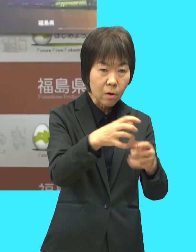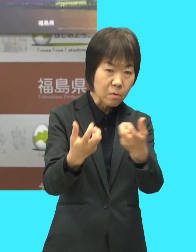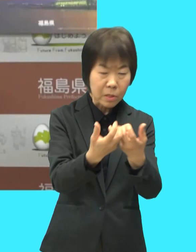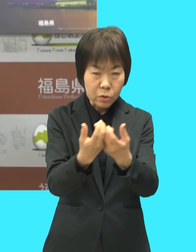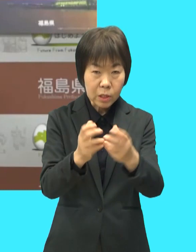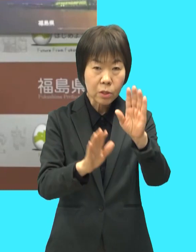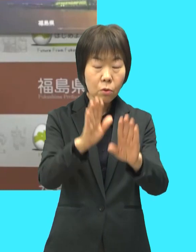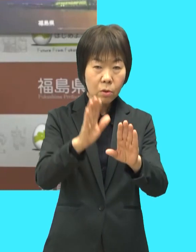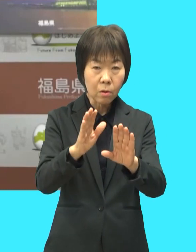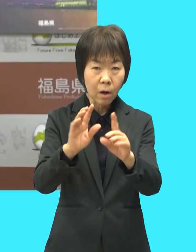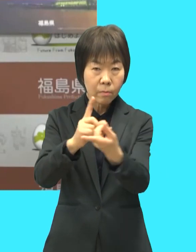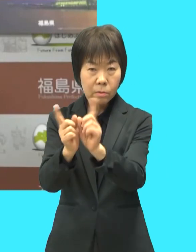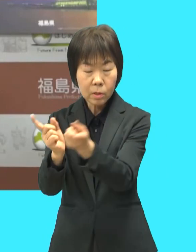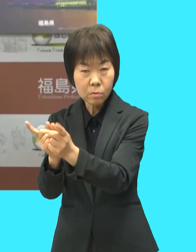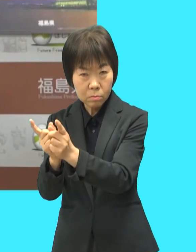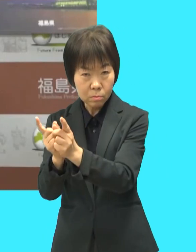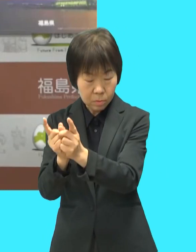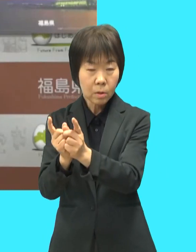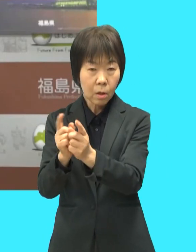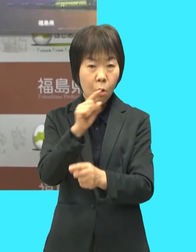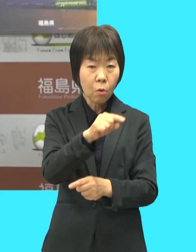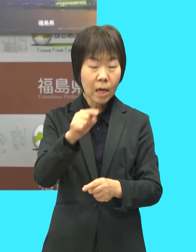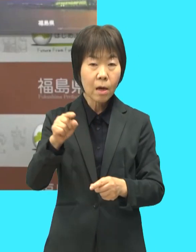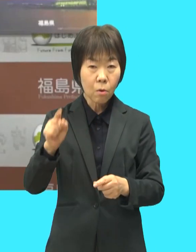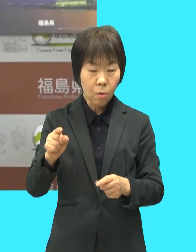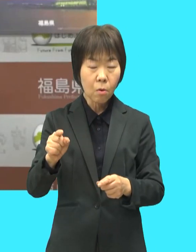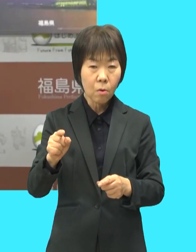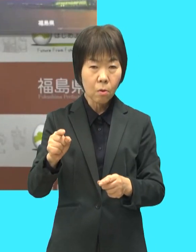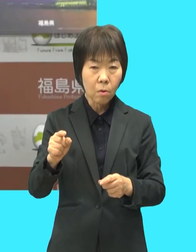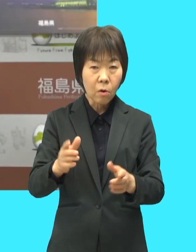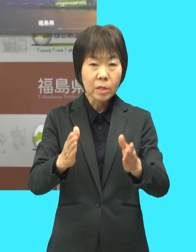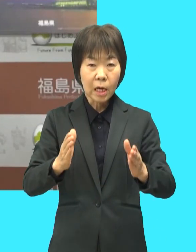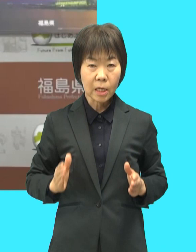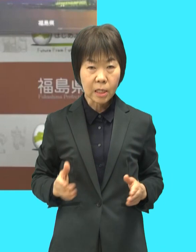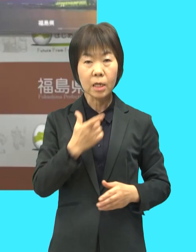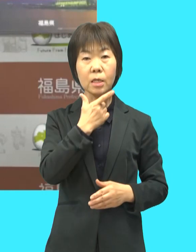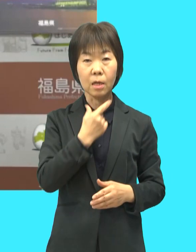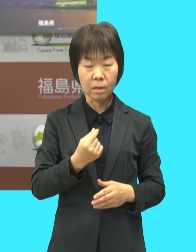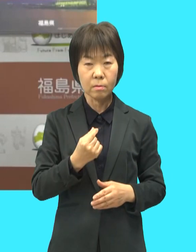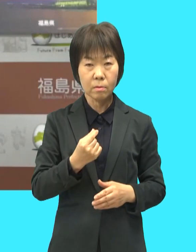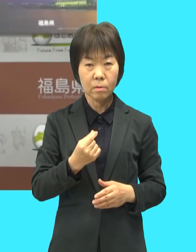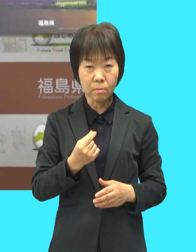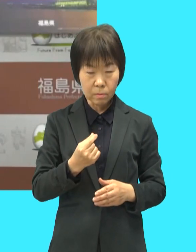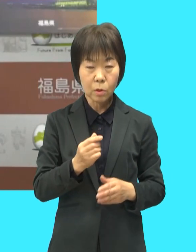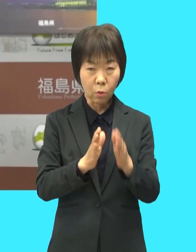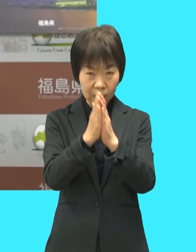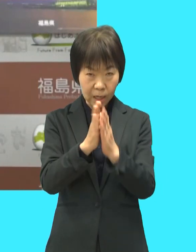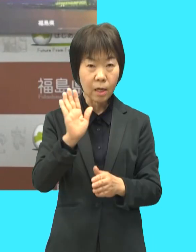した状況、密接に人と関わる、これを極力避けていただきたいということをお願いをしております